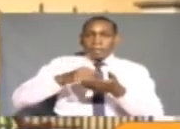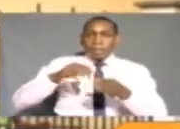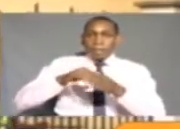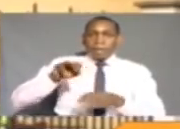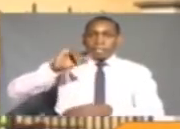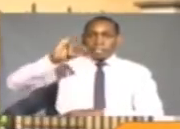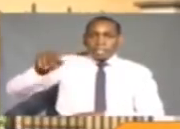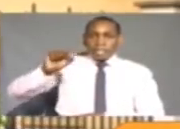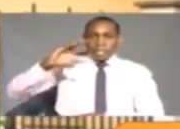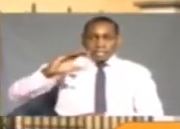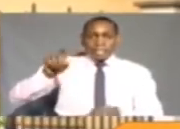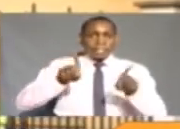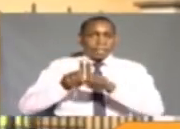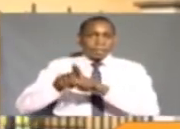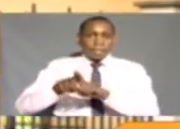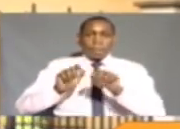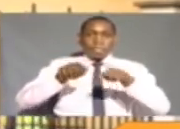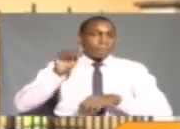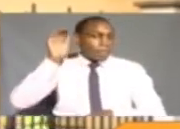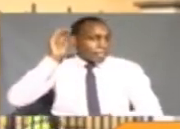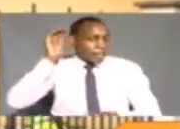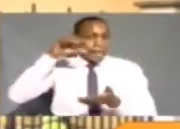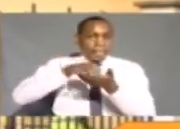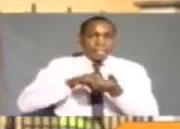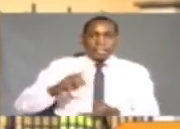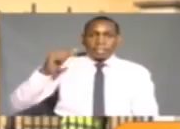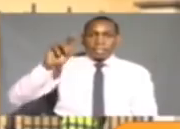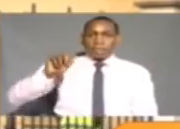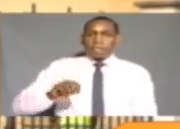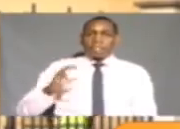mahakama ya JSC na pia kusikiliza kesi. Chemutai Goin, runinga ya Citizen.